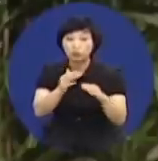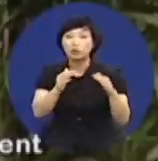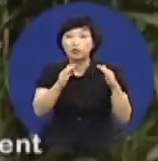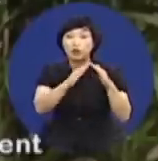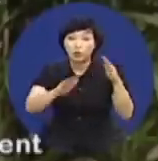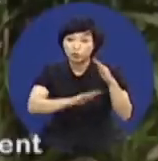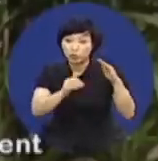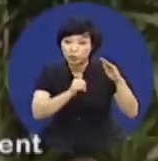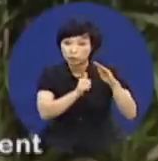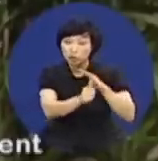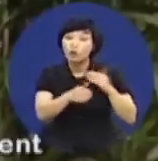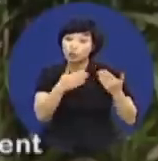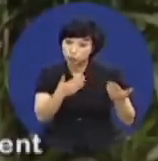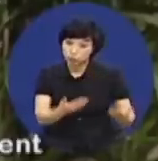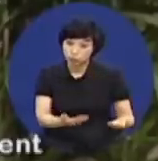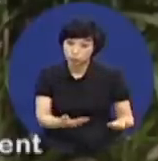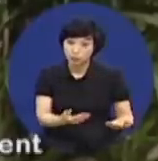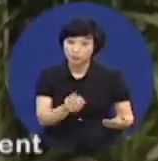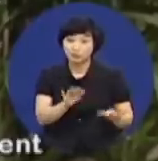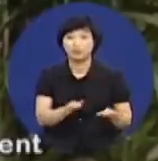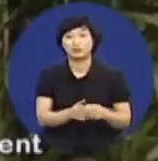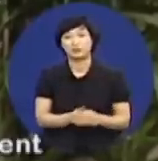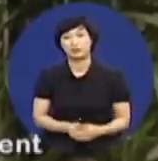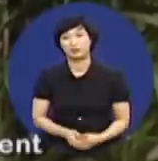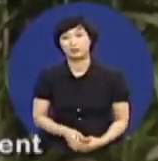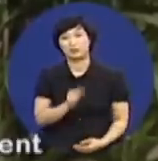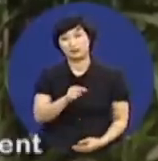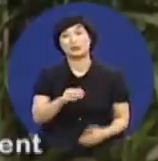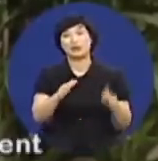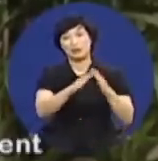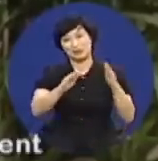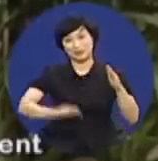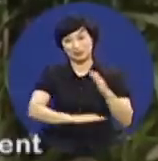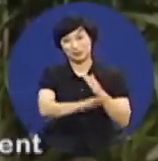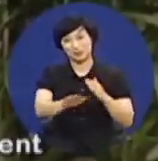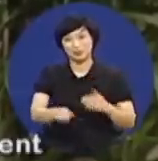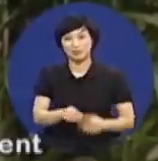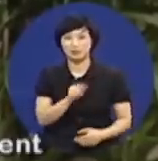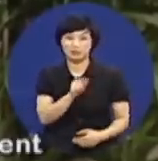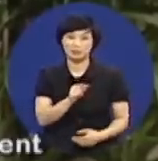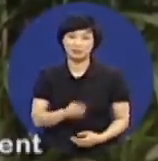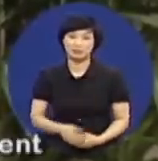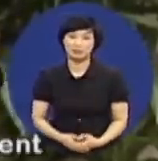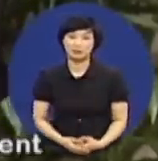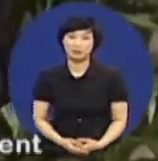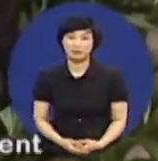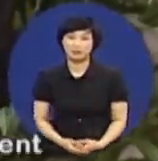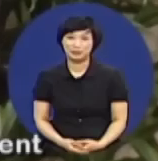休まれたり、まあ、そういう家でした。